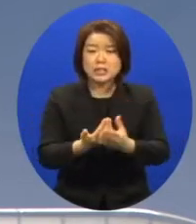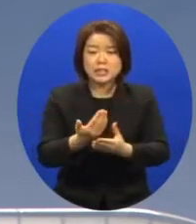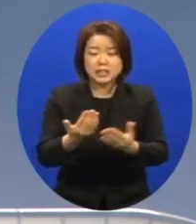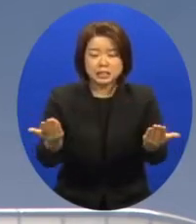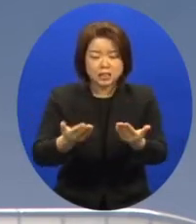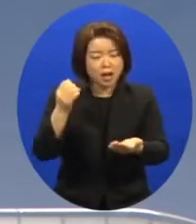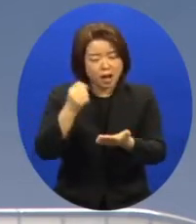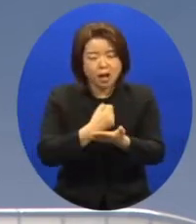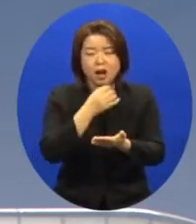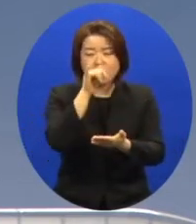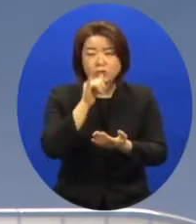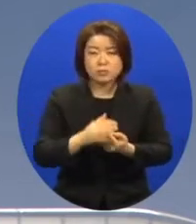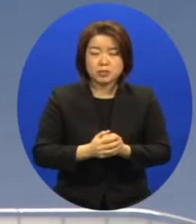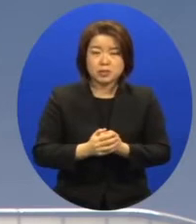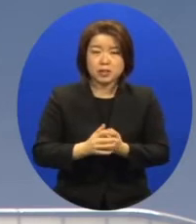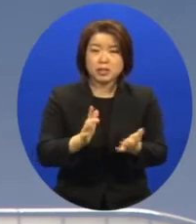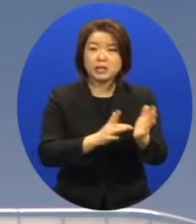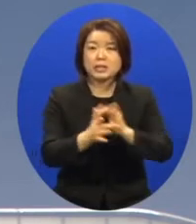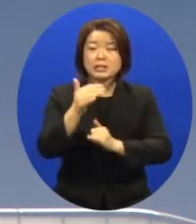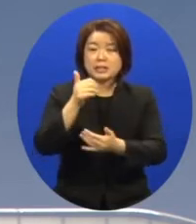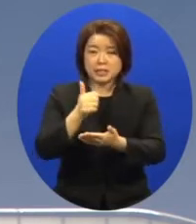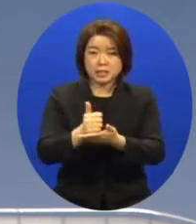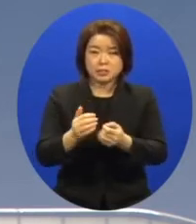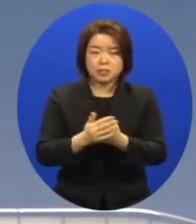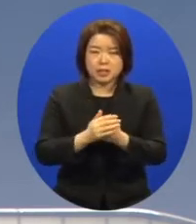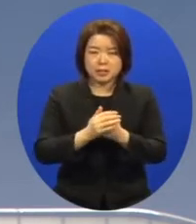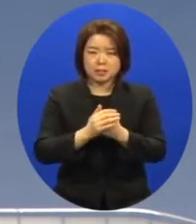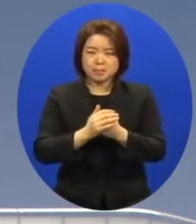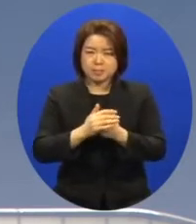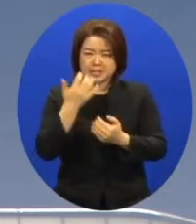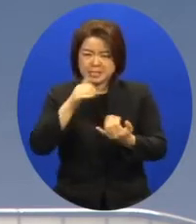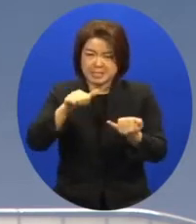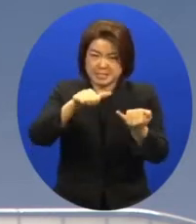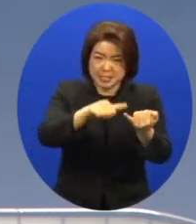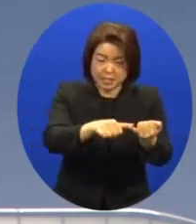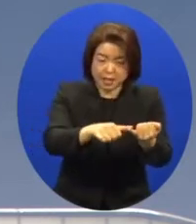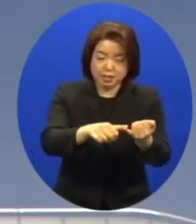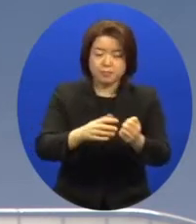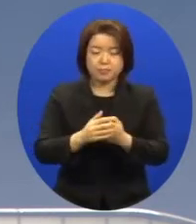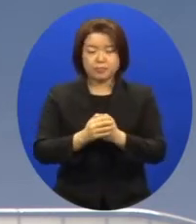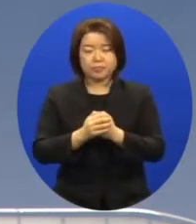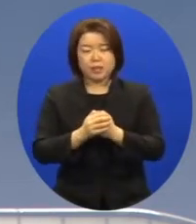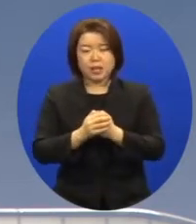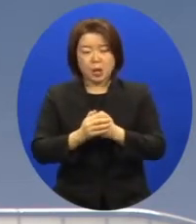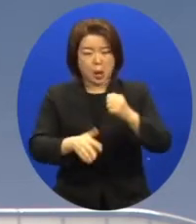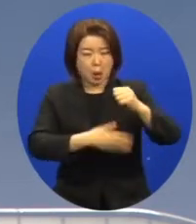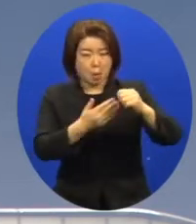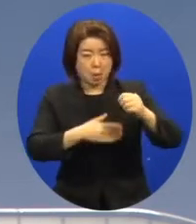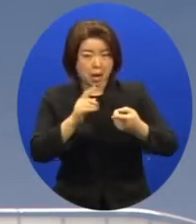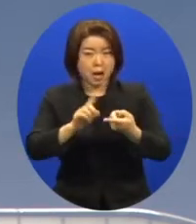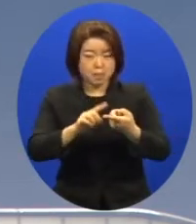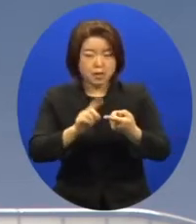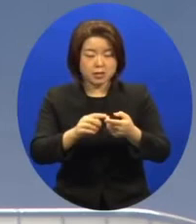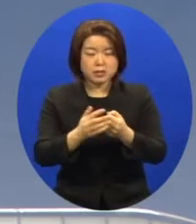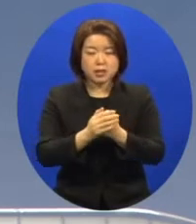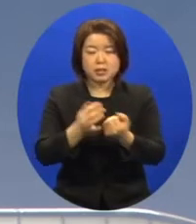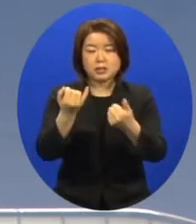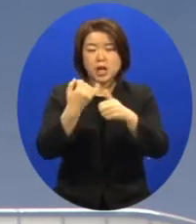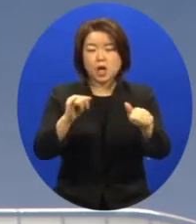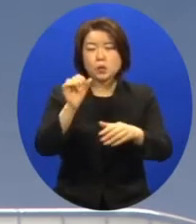해줍니다 예수님께서도 가늠한 배우자의 간음 으로 인해서 는 이온을